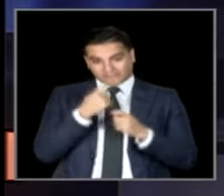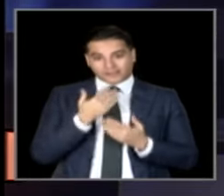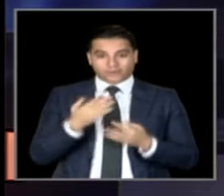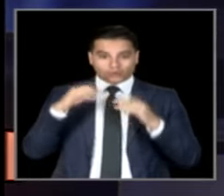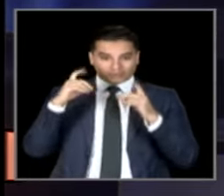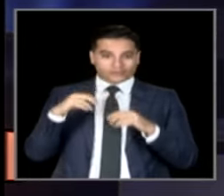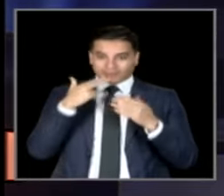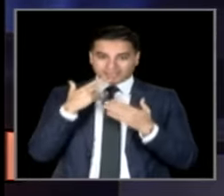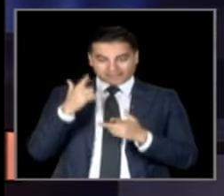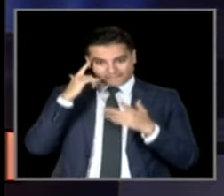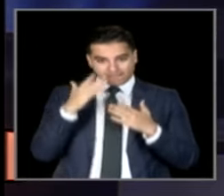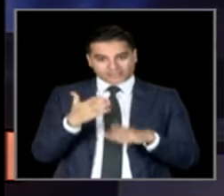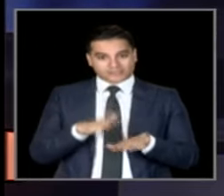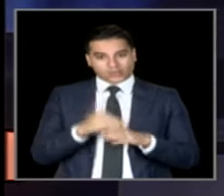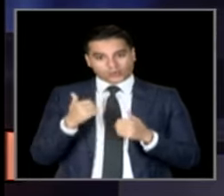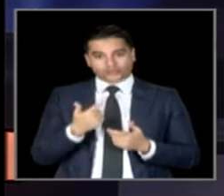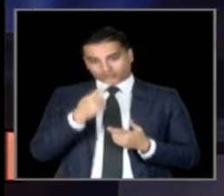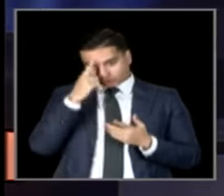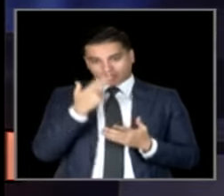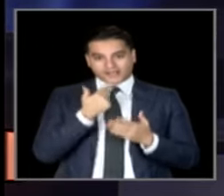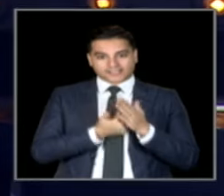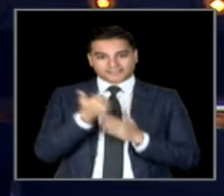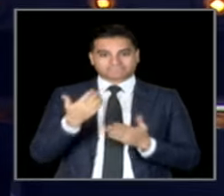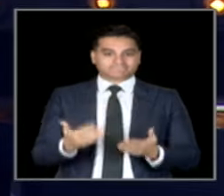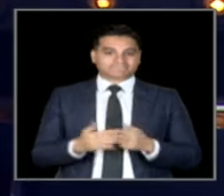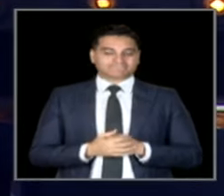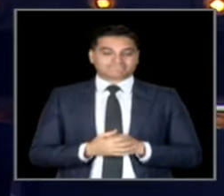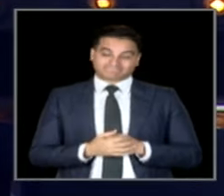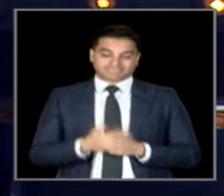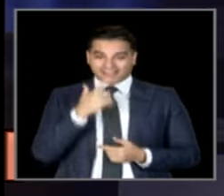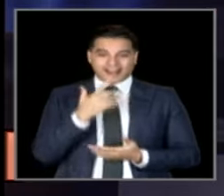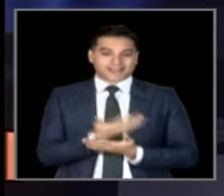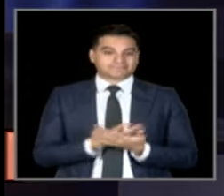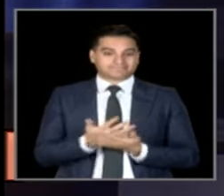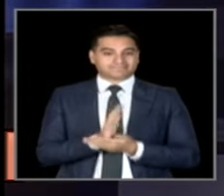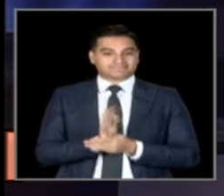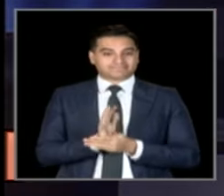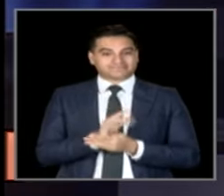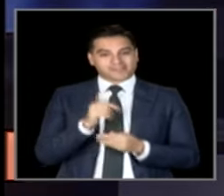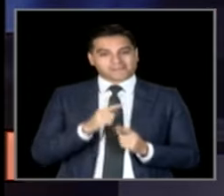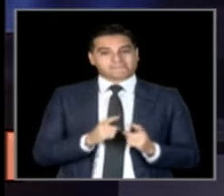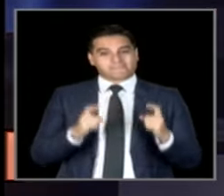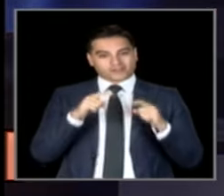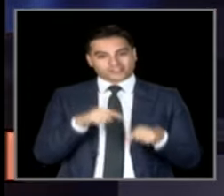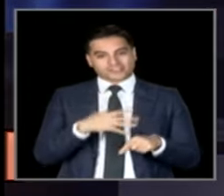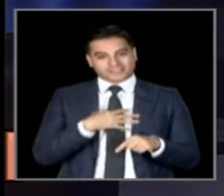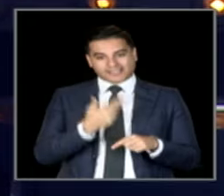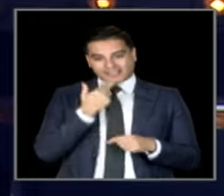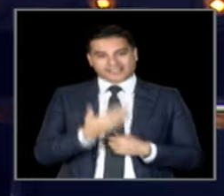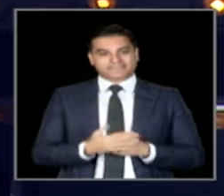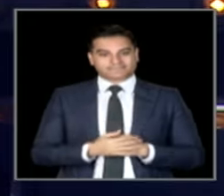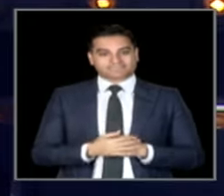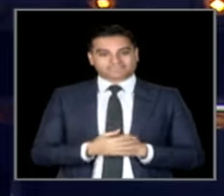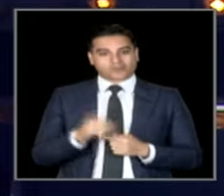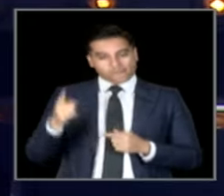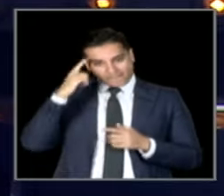لهم ان هم يكونوا مركزين في الماتش وكويسين، وان شاء الله الاحسن يكسب. يعني دبلوماسي جدا الماتش ده تحديدا بجد والله. يعني لا